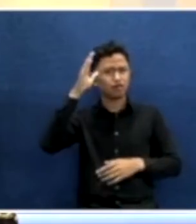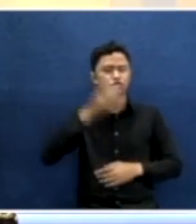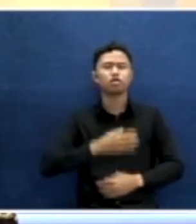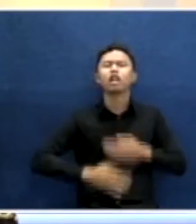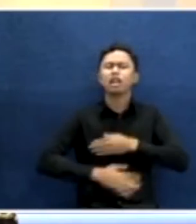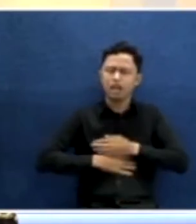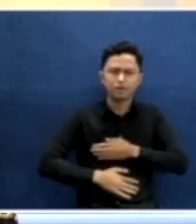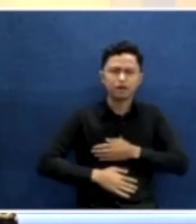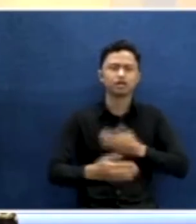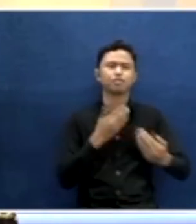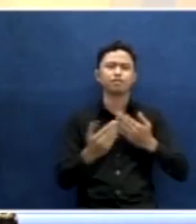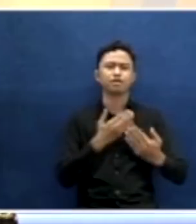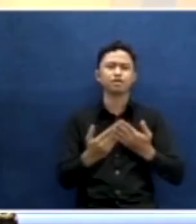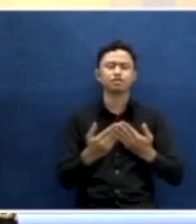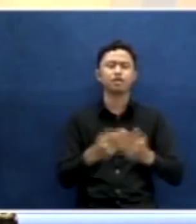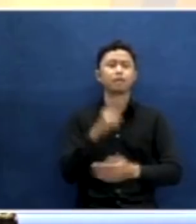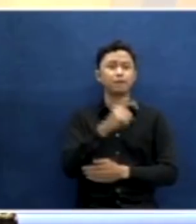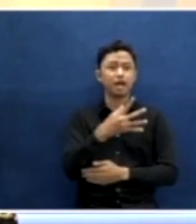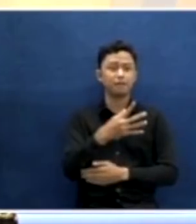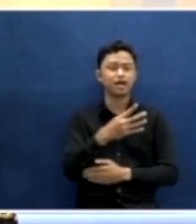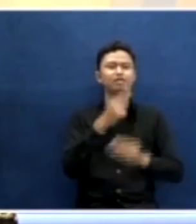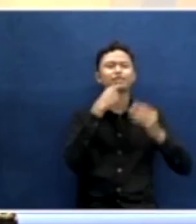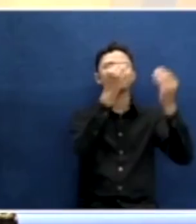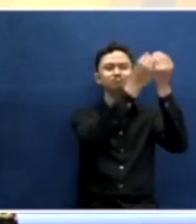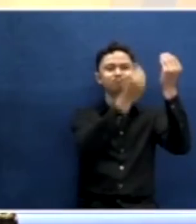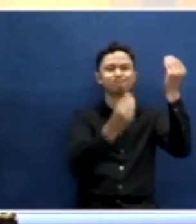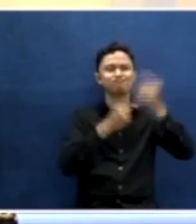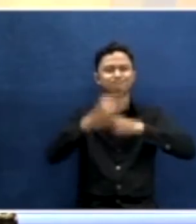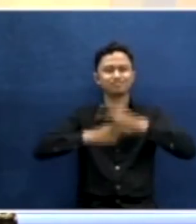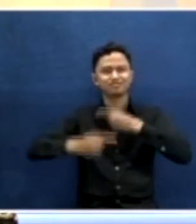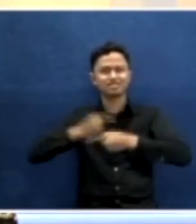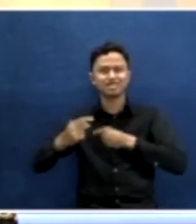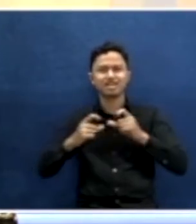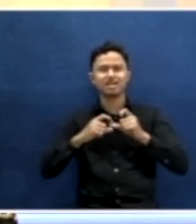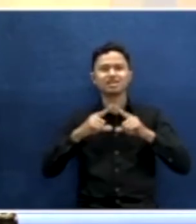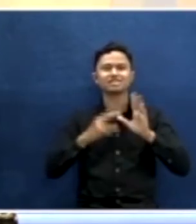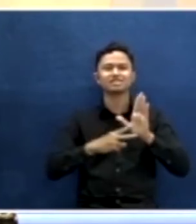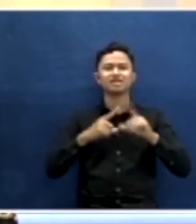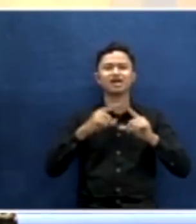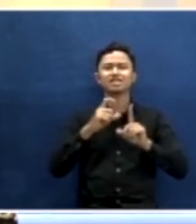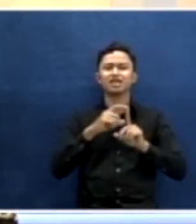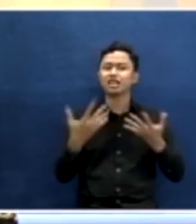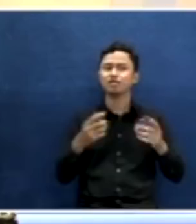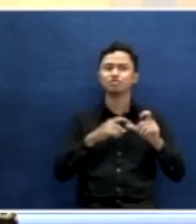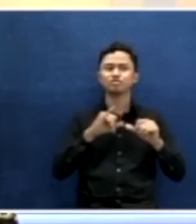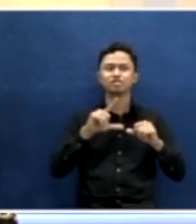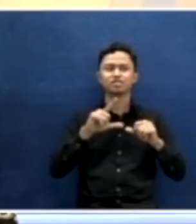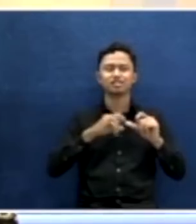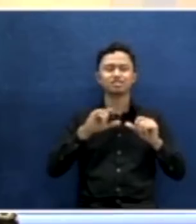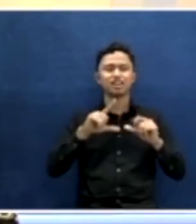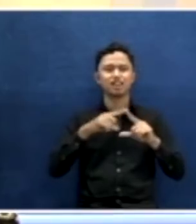riwayat Hai pakai silsilah pakai sangat menghantam aja sana tadi saja enggak tahu apalagi sebab